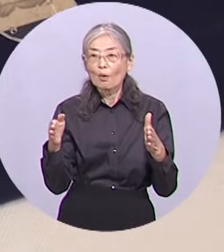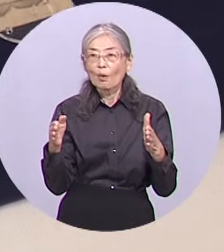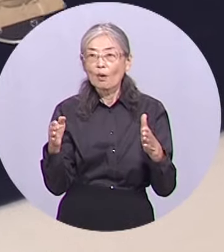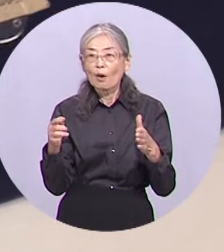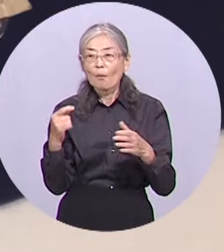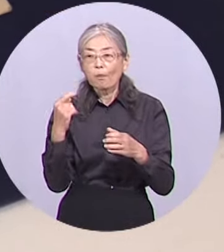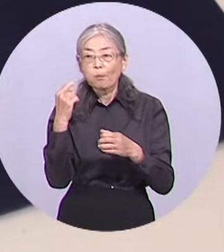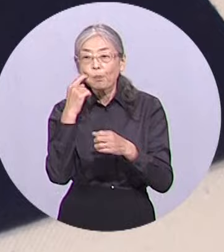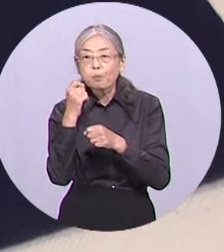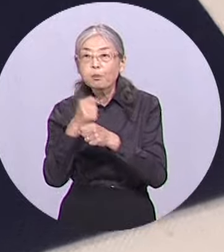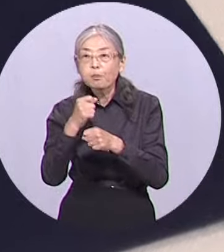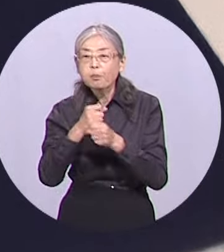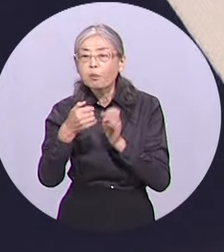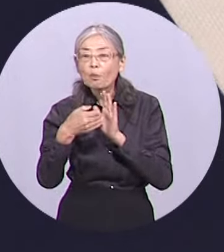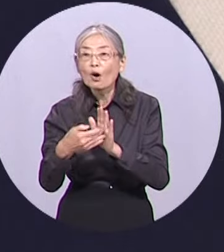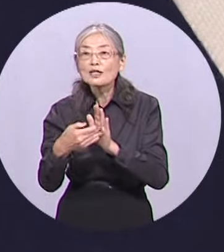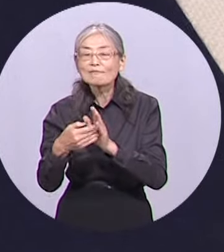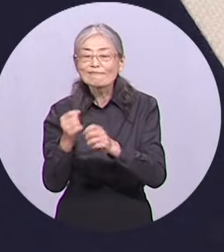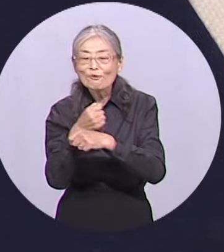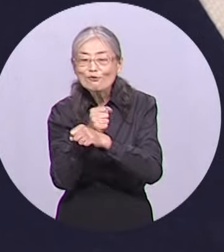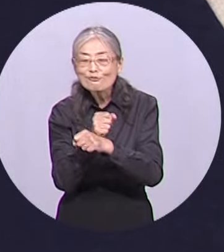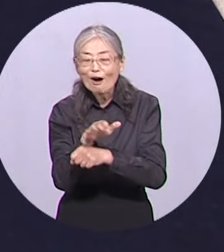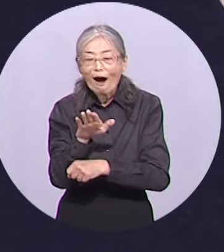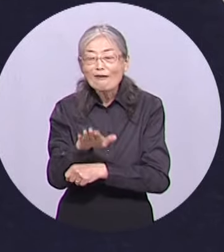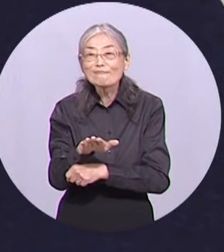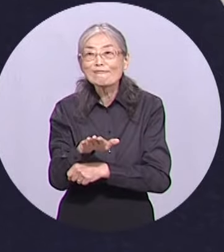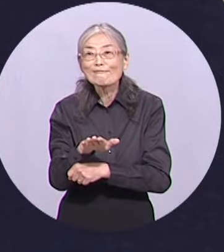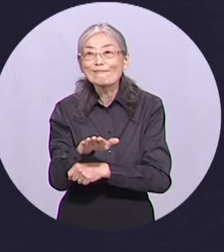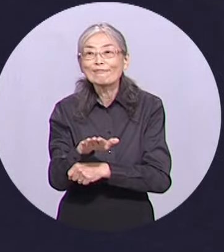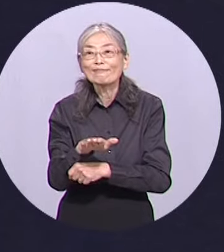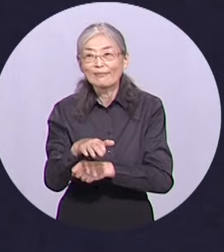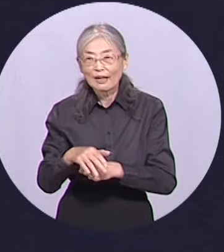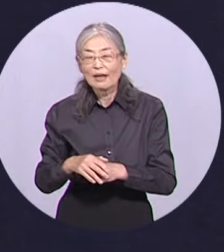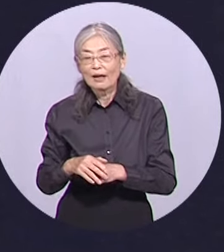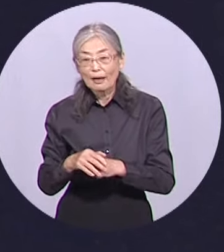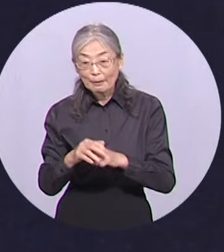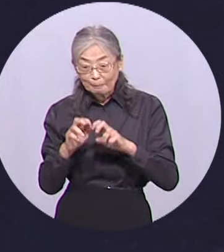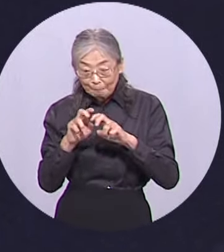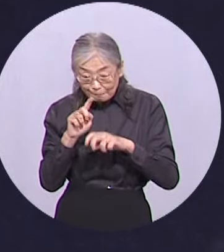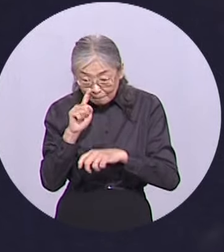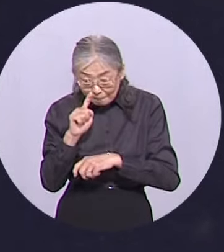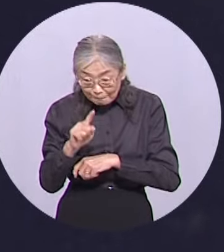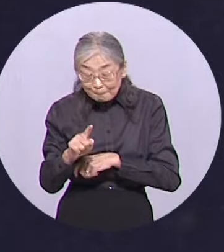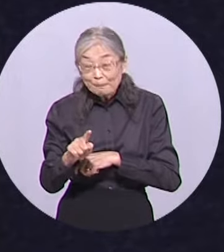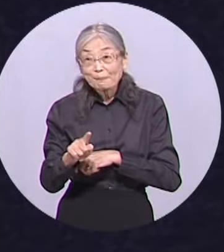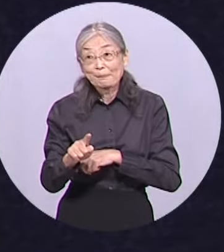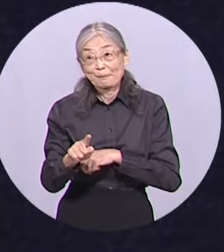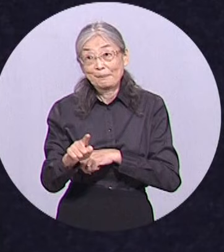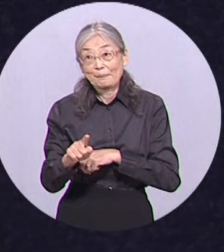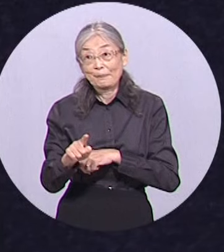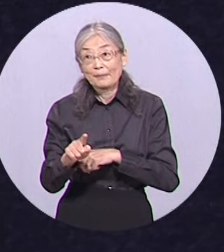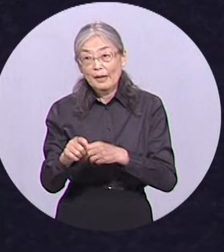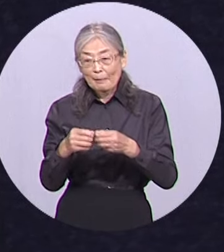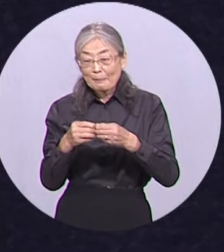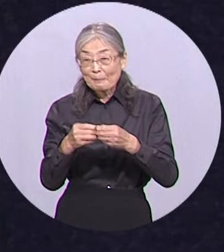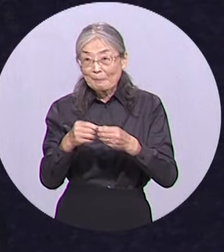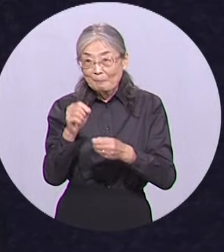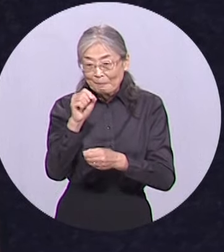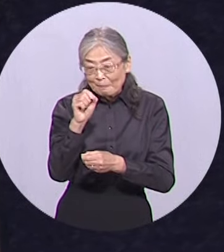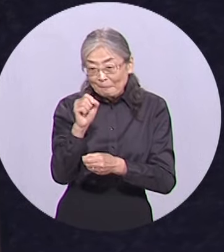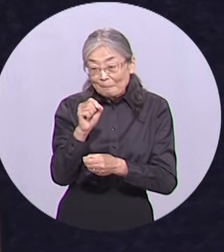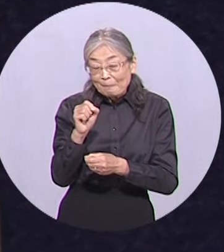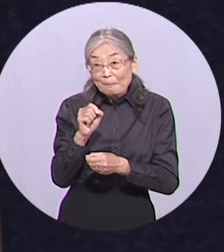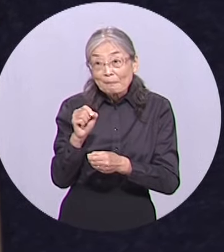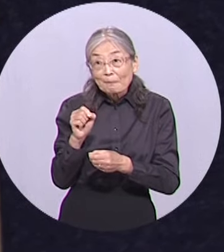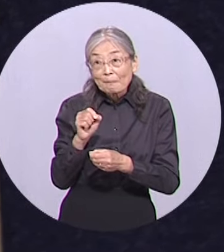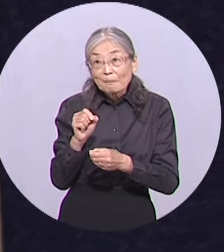造防止のための工夫というのが施されておりまして、よくご覧いただきますと、この細かい線で模